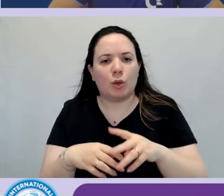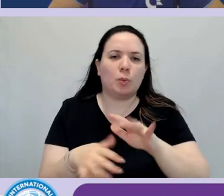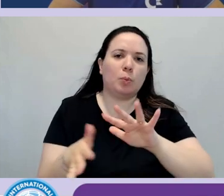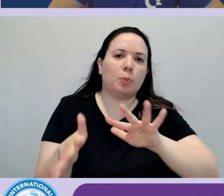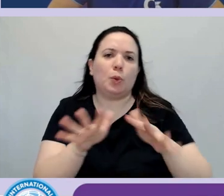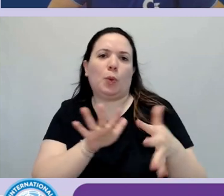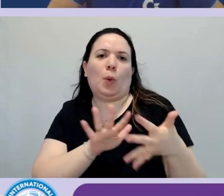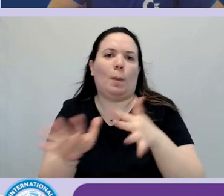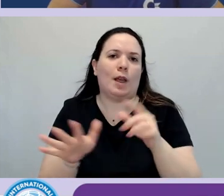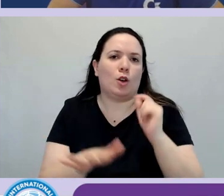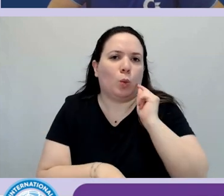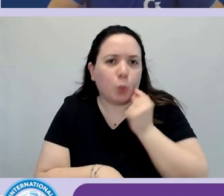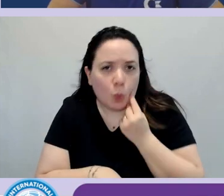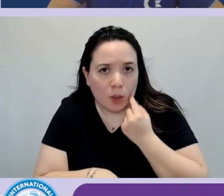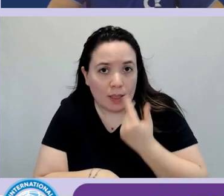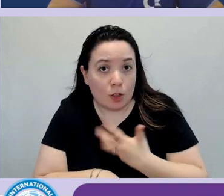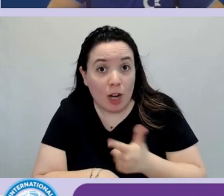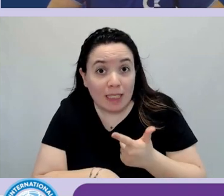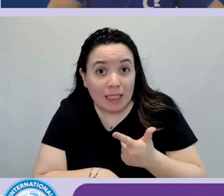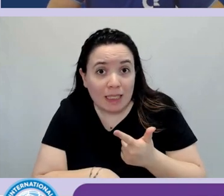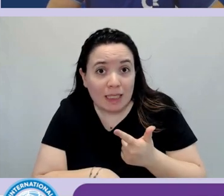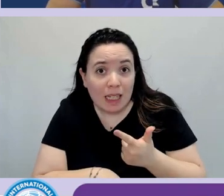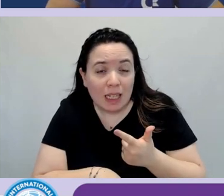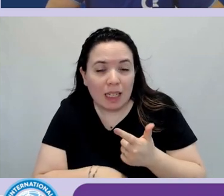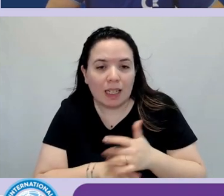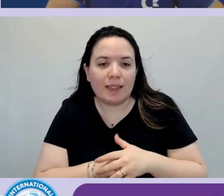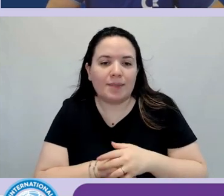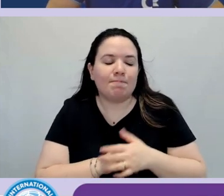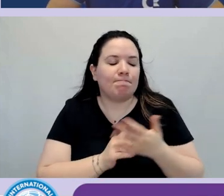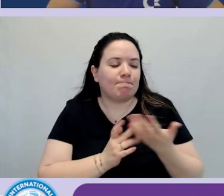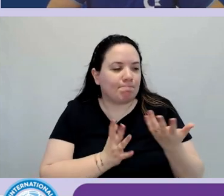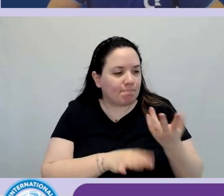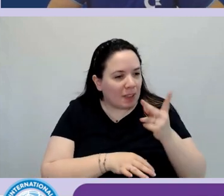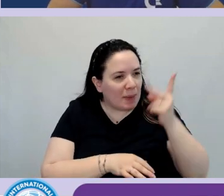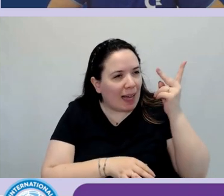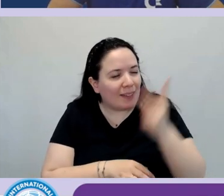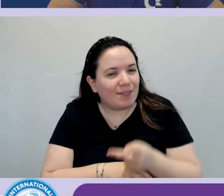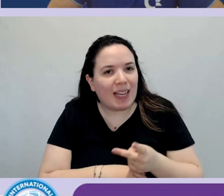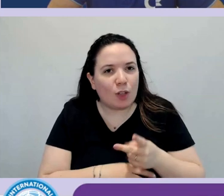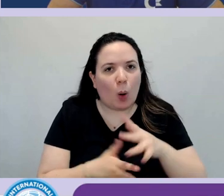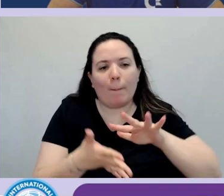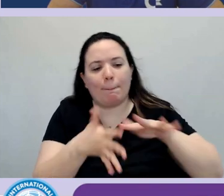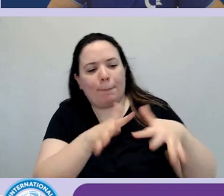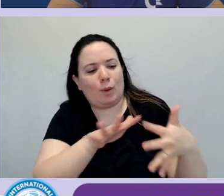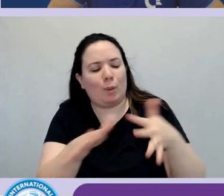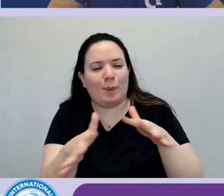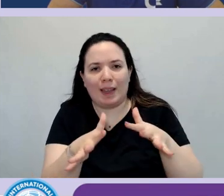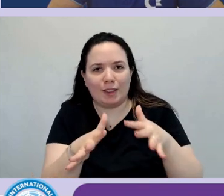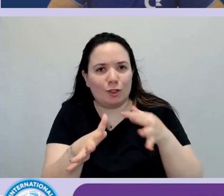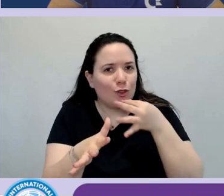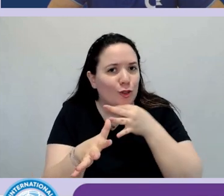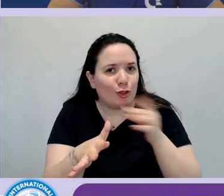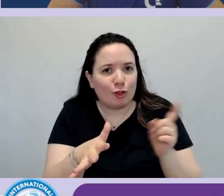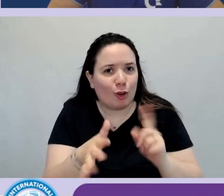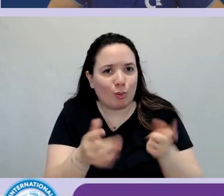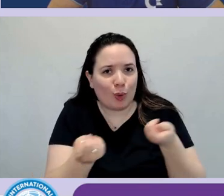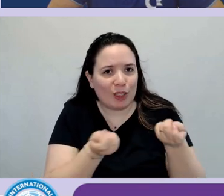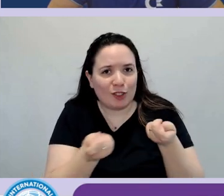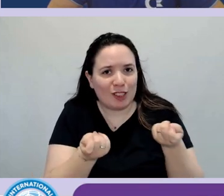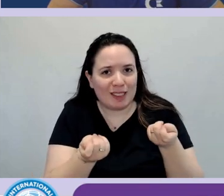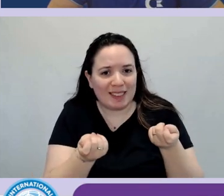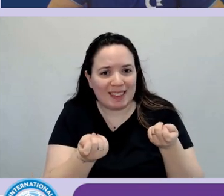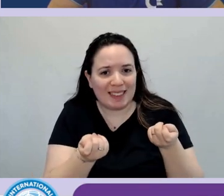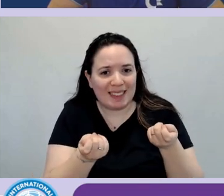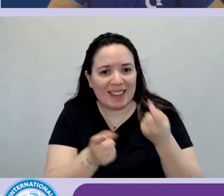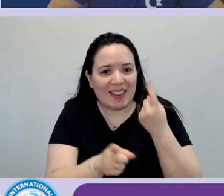buona approssimazione Il problema è che non non puoi gestire l'approssimazione con questo tipo di informazioni e